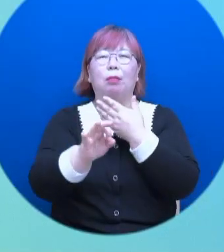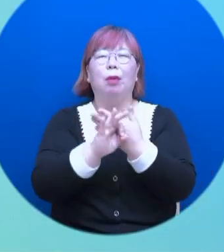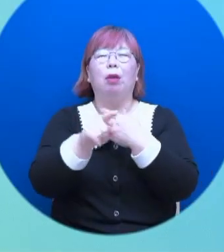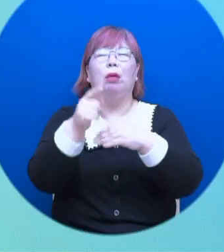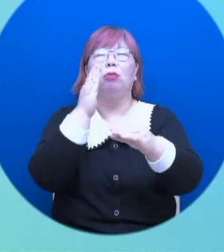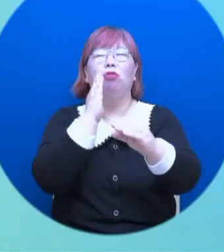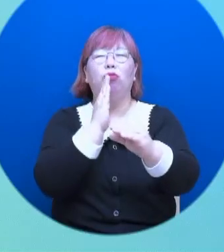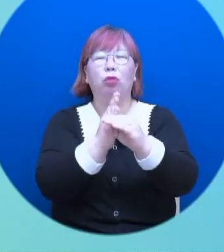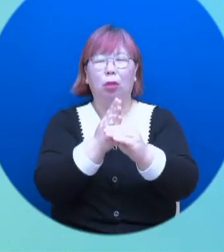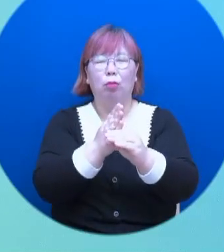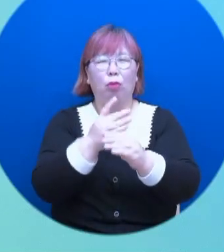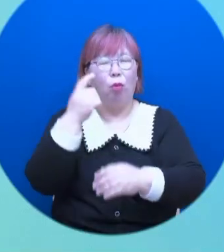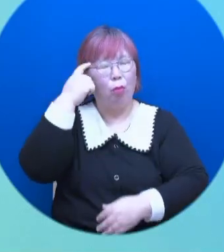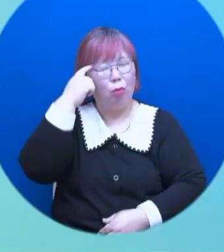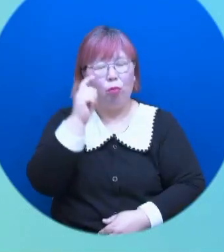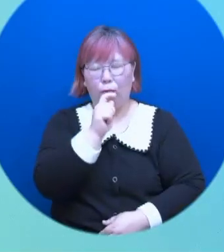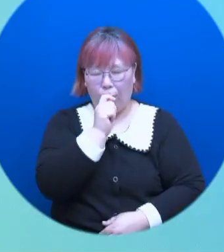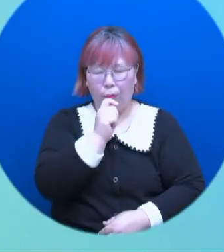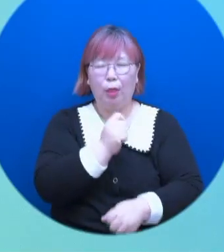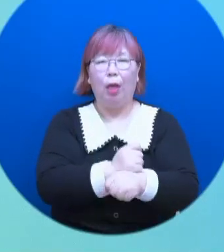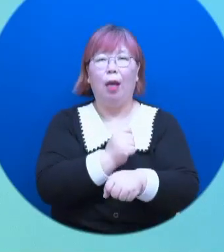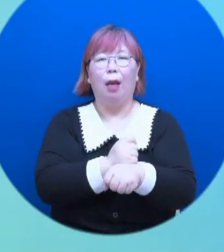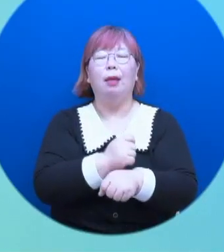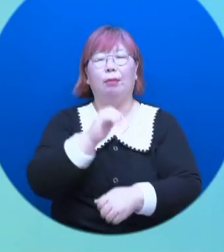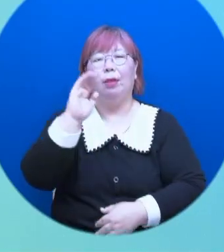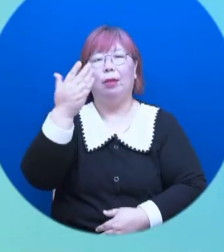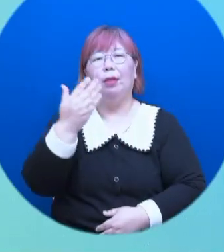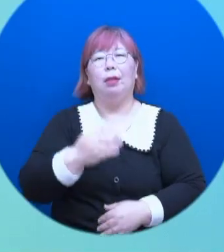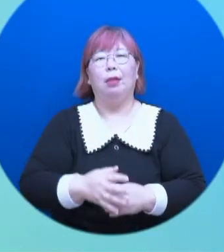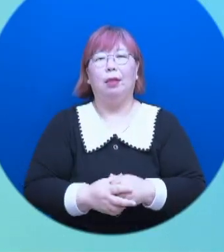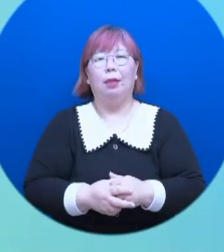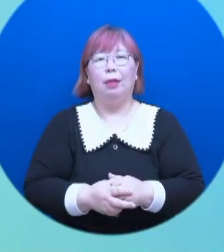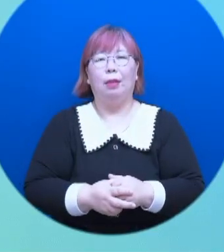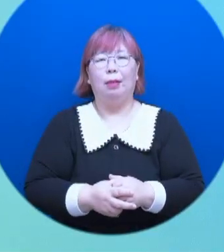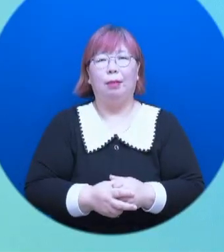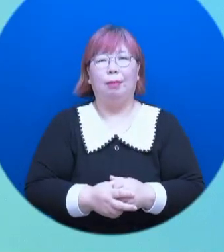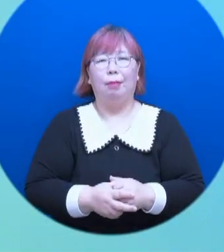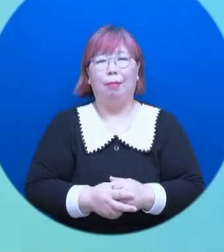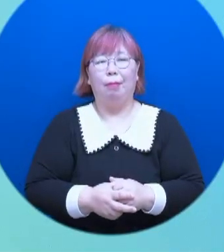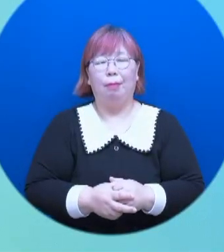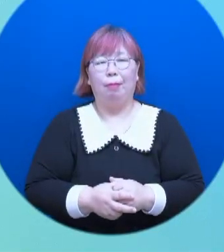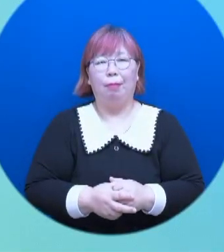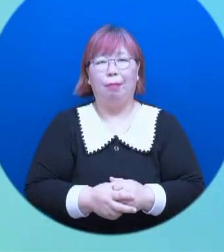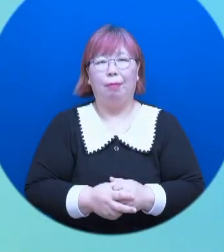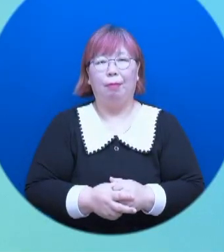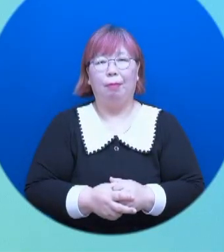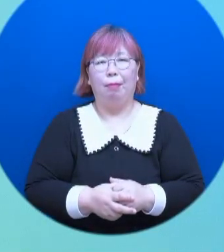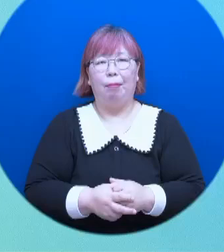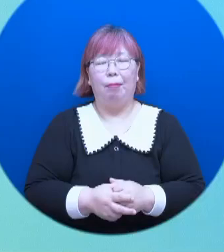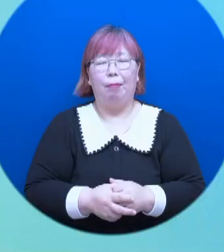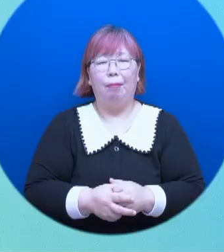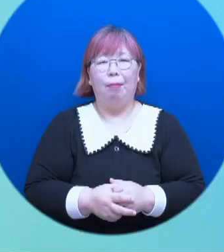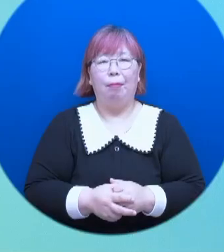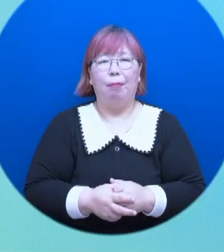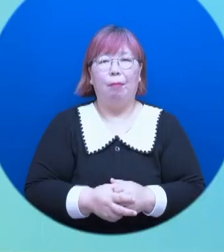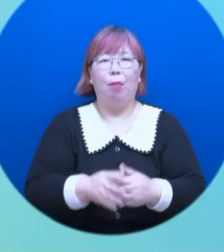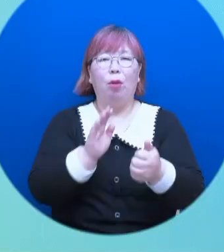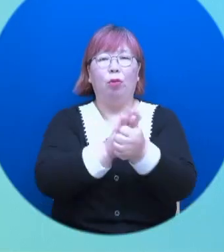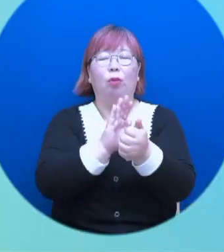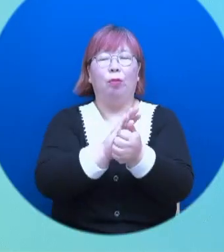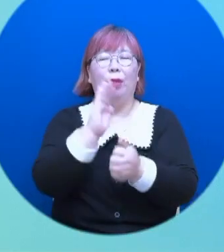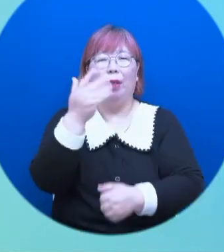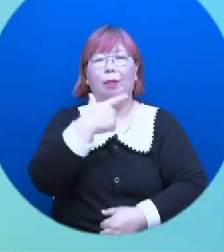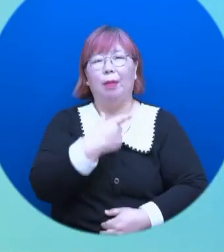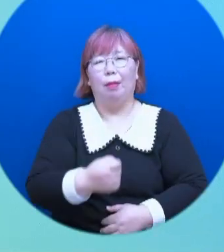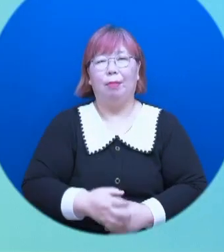중심으로 묵상하시고 적용하시는 것이 이 책을 잘 활용하는 방법입니다. 도움이 되셨으면